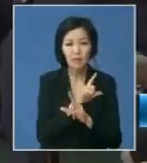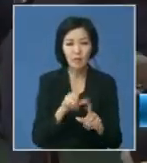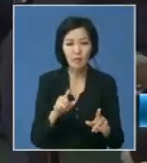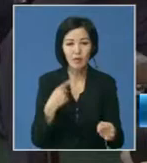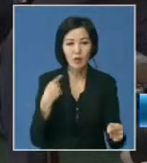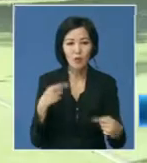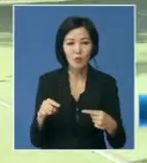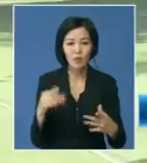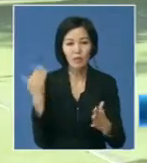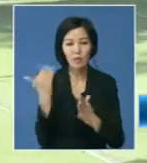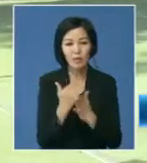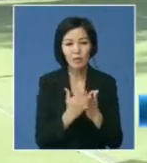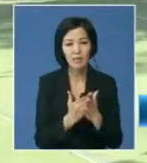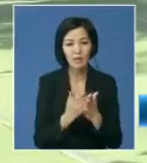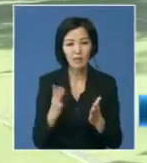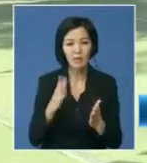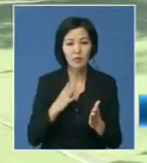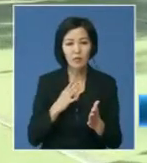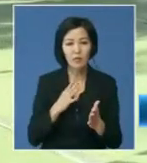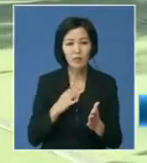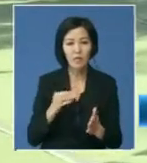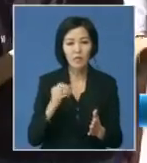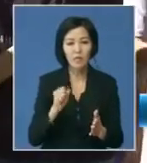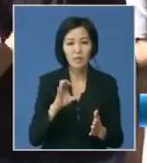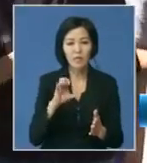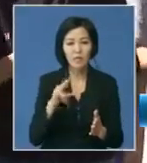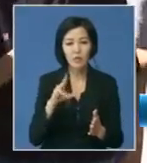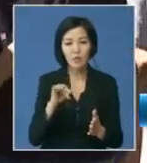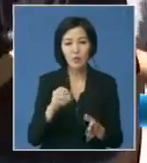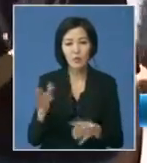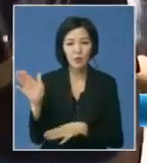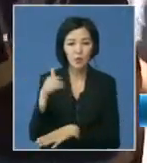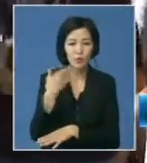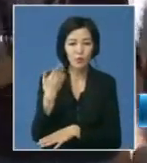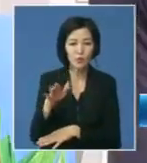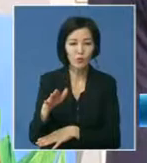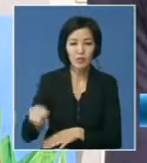концерттік бағдарлама дайындалыпты. Сахна төріне жасылан туы көтеріліп, артынша тәрбиешілер ресми